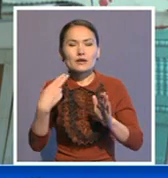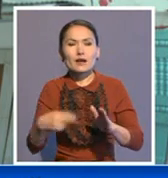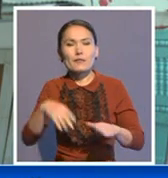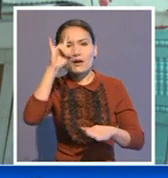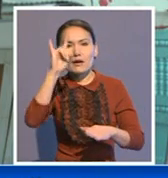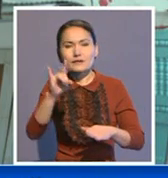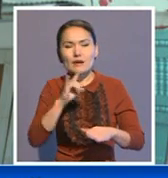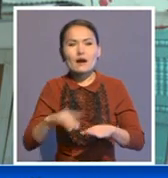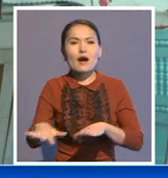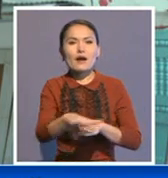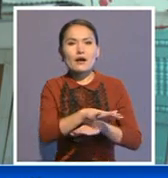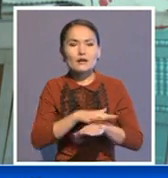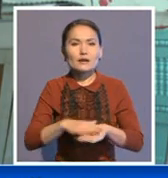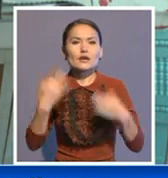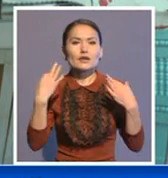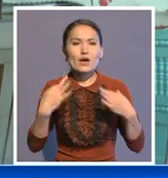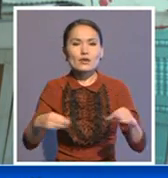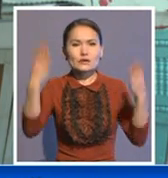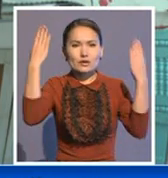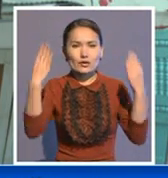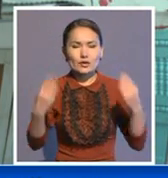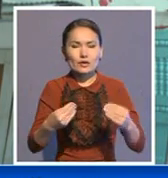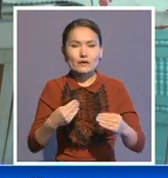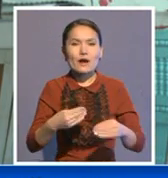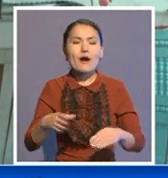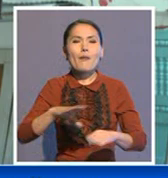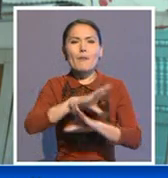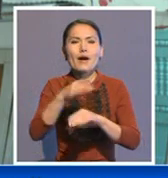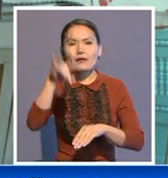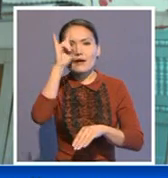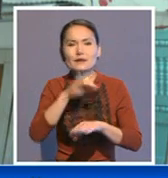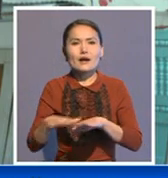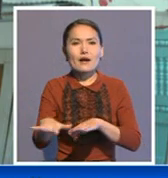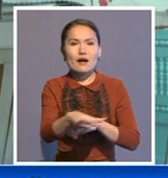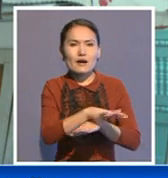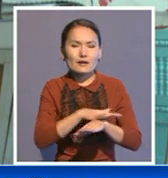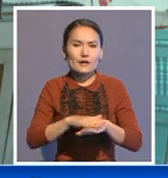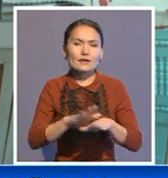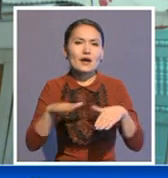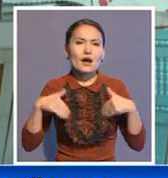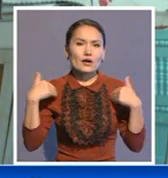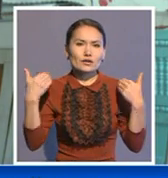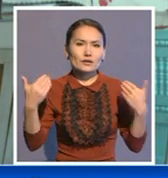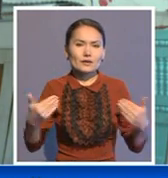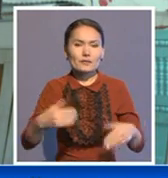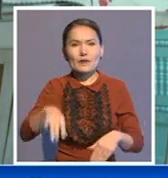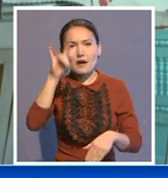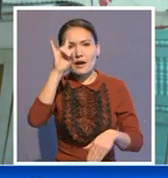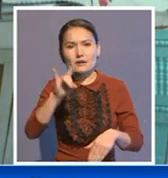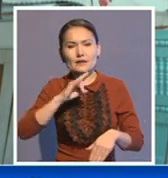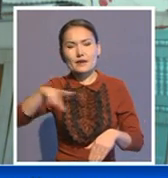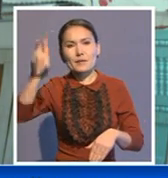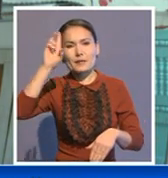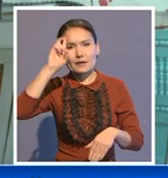енді біз Қазақстандағы барлық отандастарымызға, халқымызға, барлығына, Қазақстан